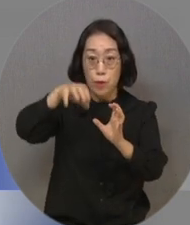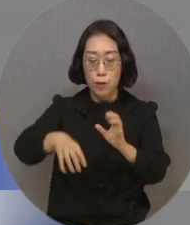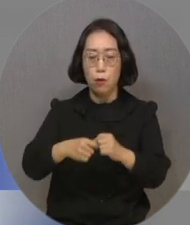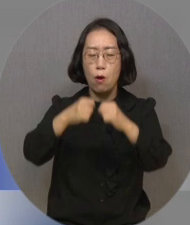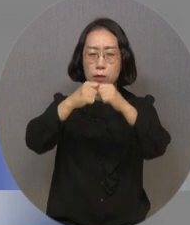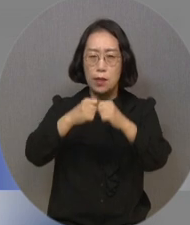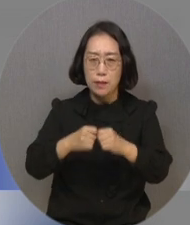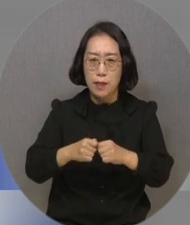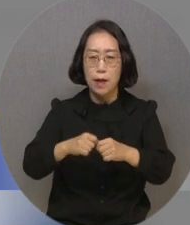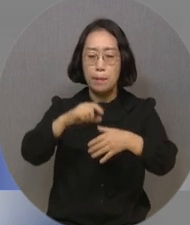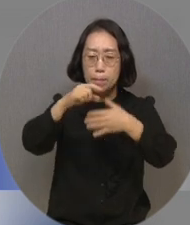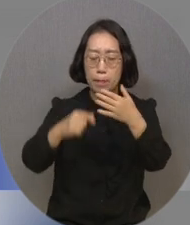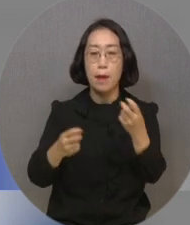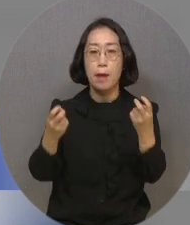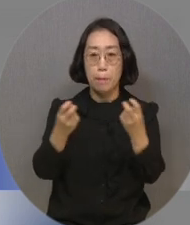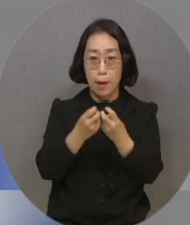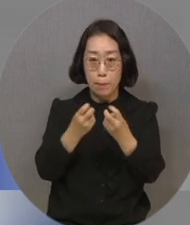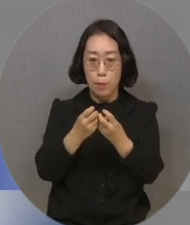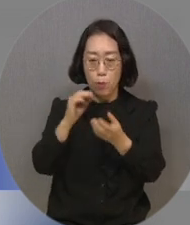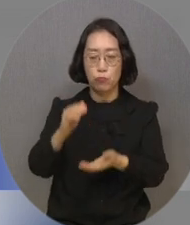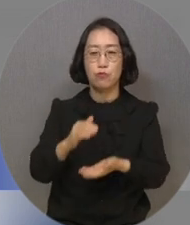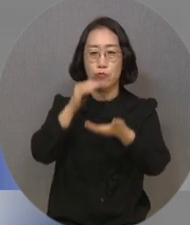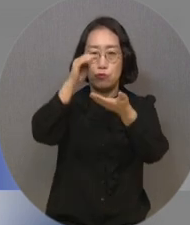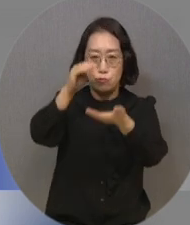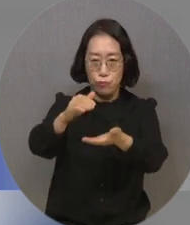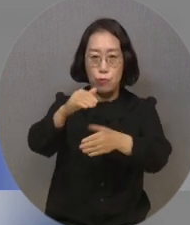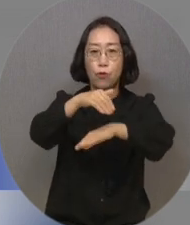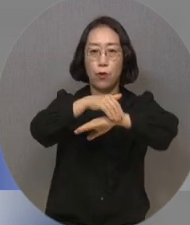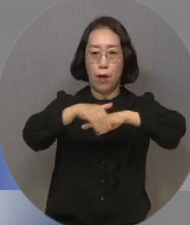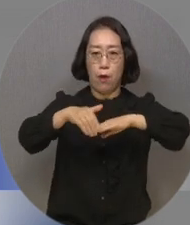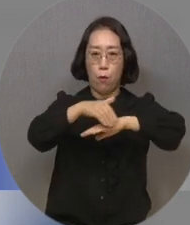권고 기준과 이행 방안을 마련할 예정입니다